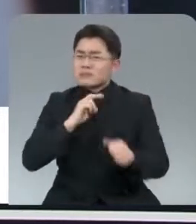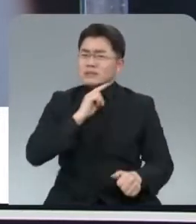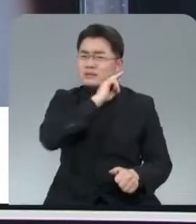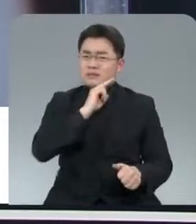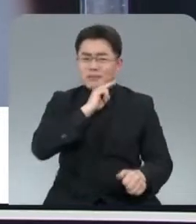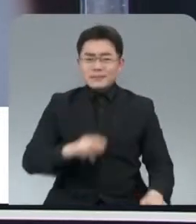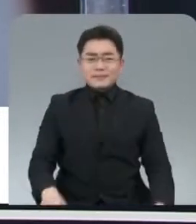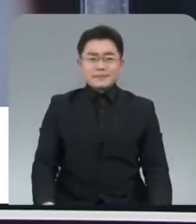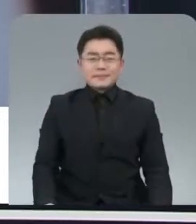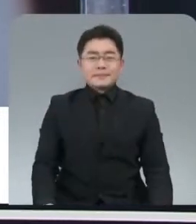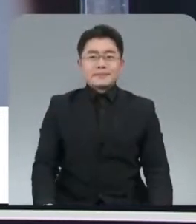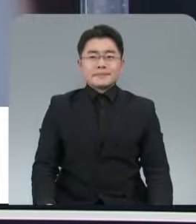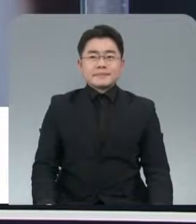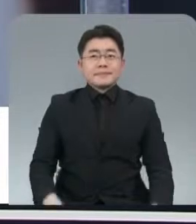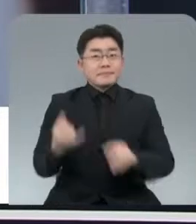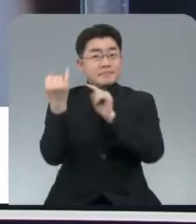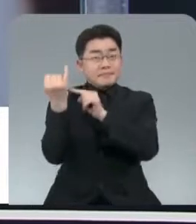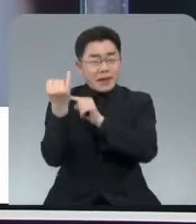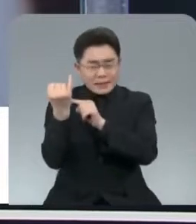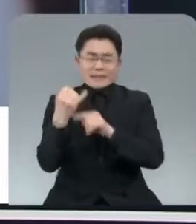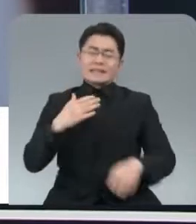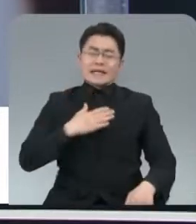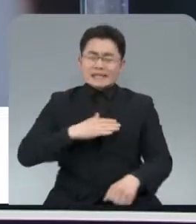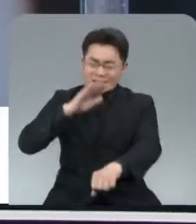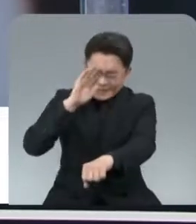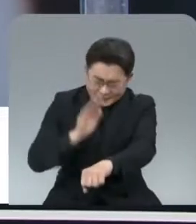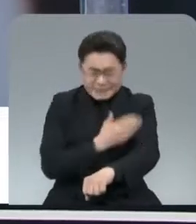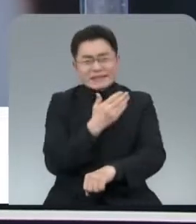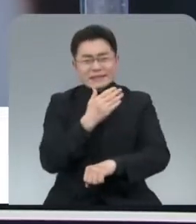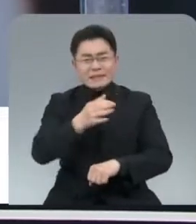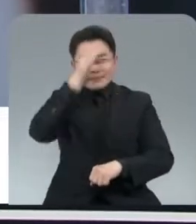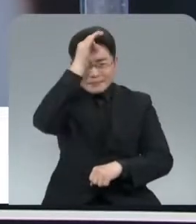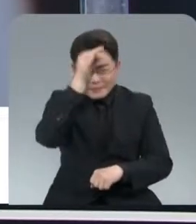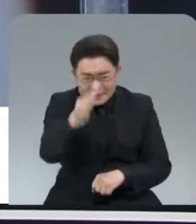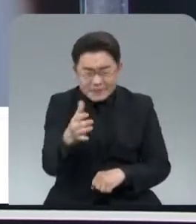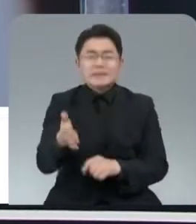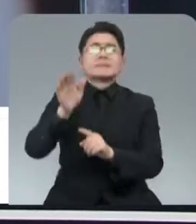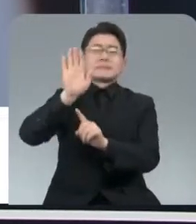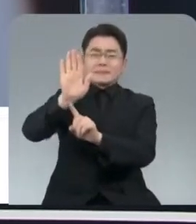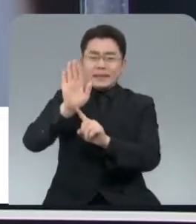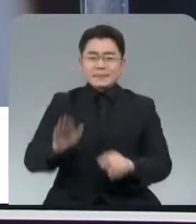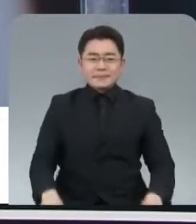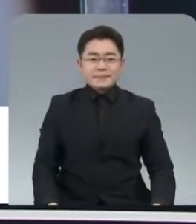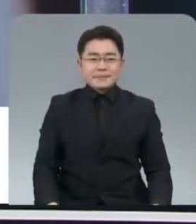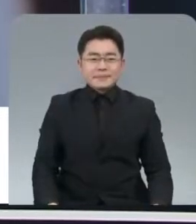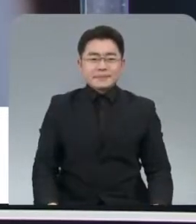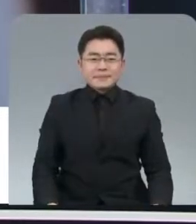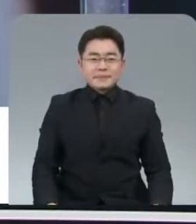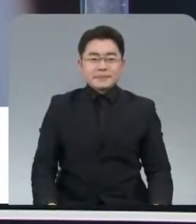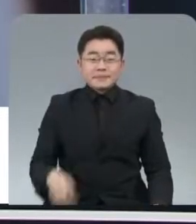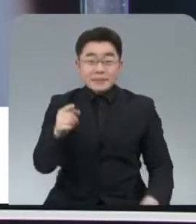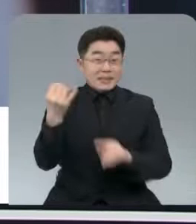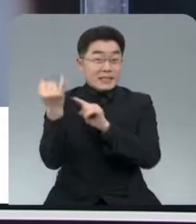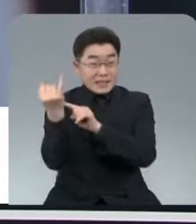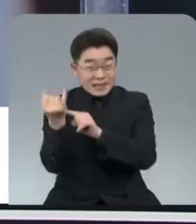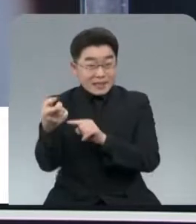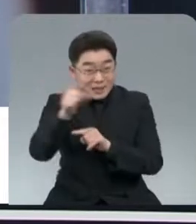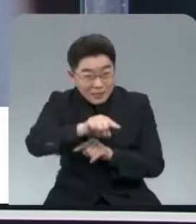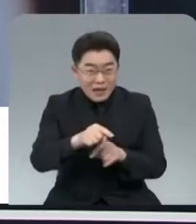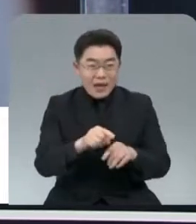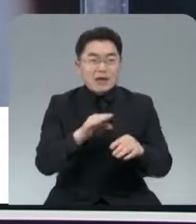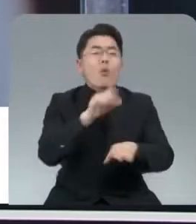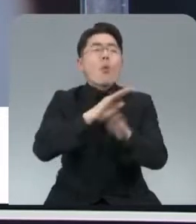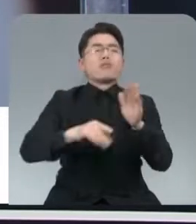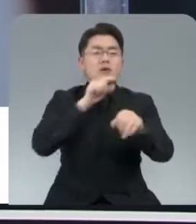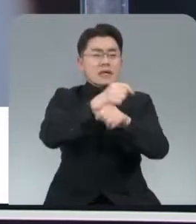동안 이어졌는데요. 김 씨가 오늘 자신의 불찰이라며 국민께 송구하다는 입장을 밝혔습니다. 또 동료